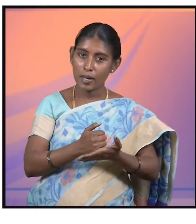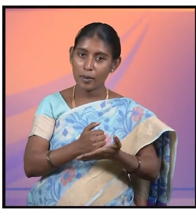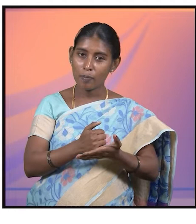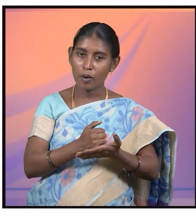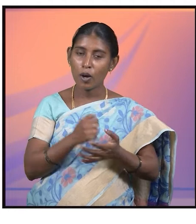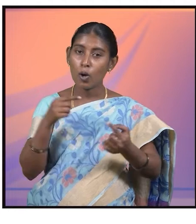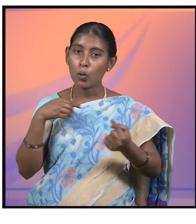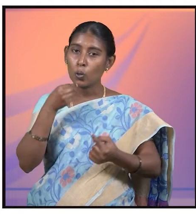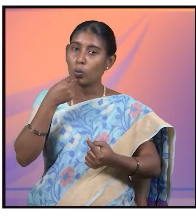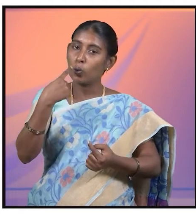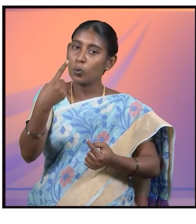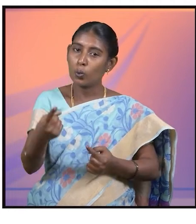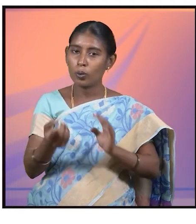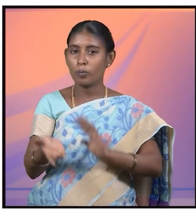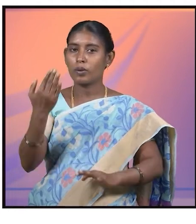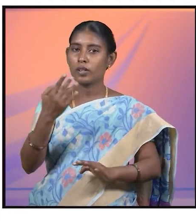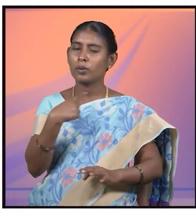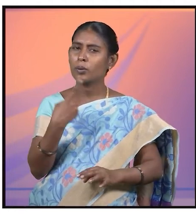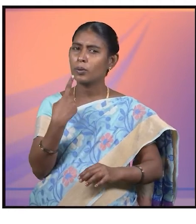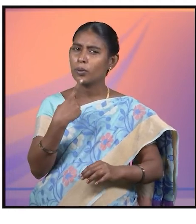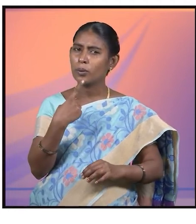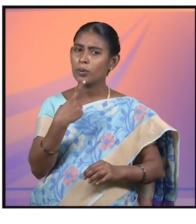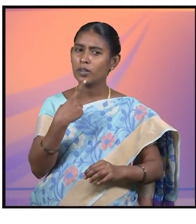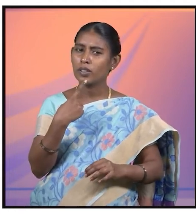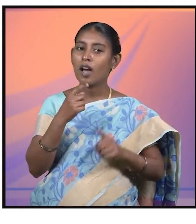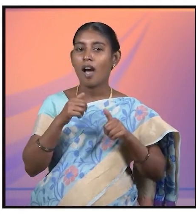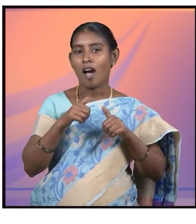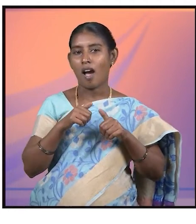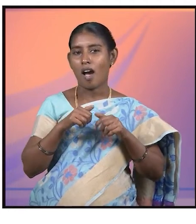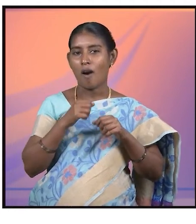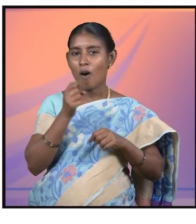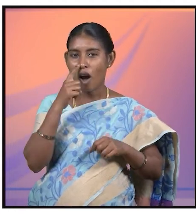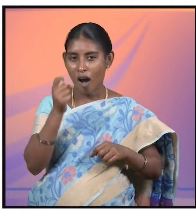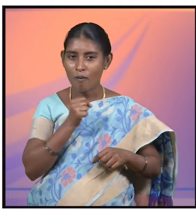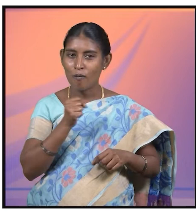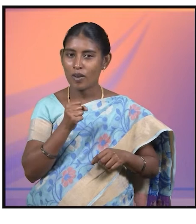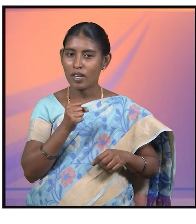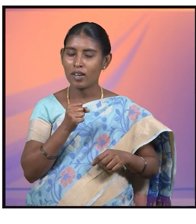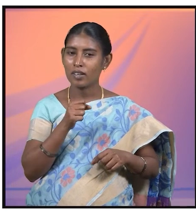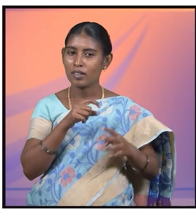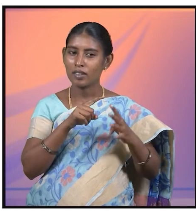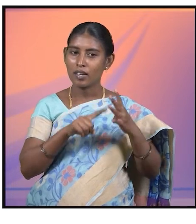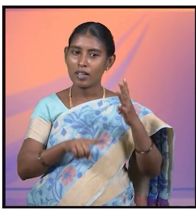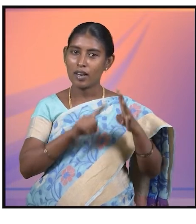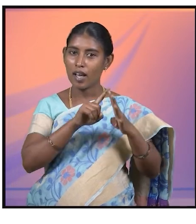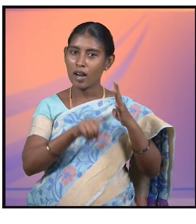வீதியார், நப்பசலையார், காக்கை பாடினியார், ஔவையார்.